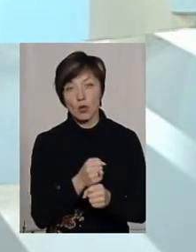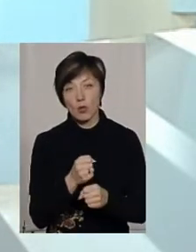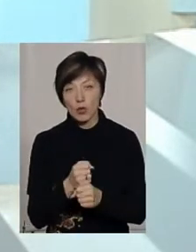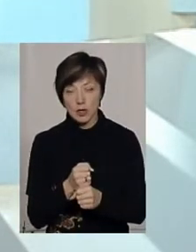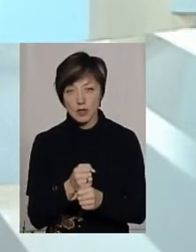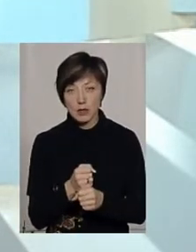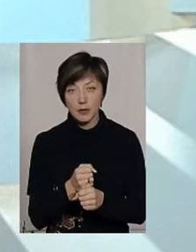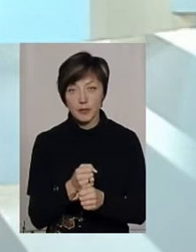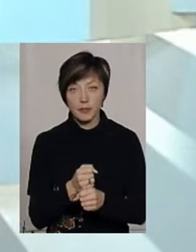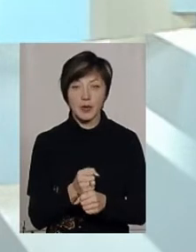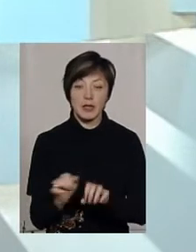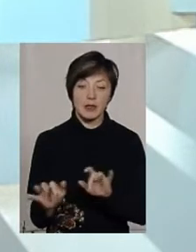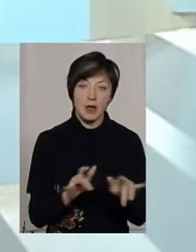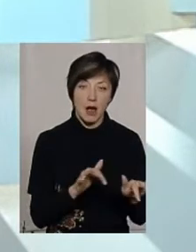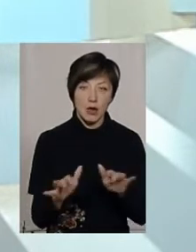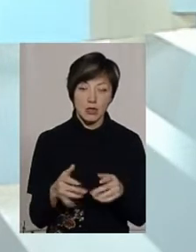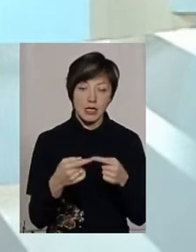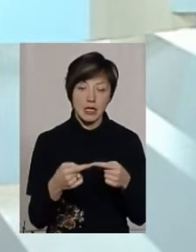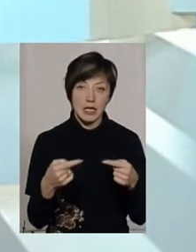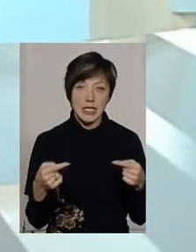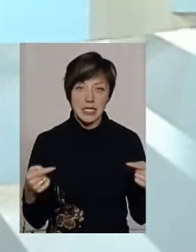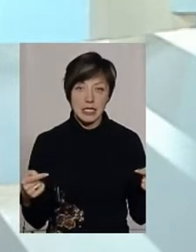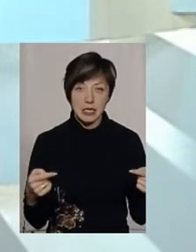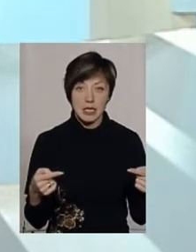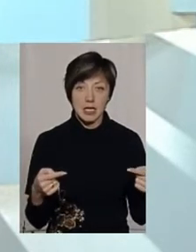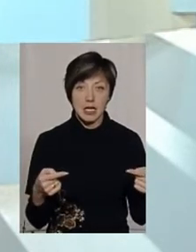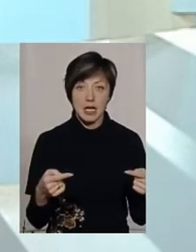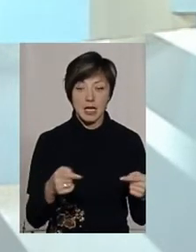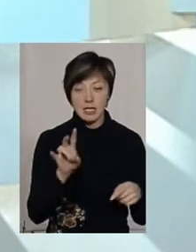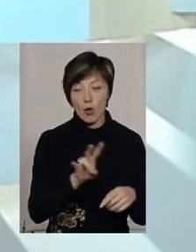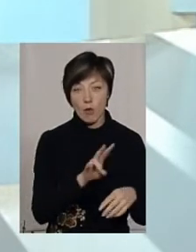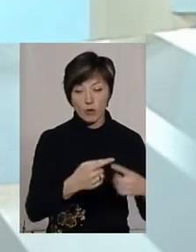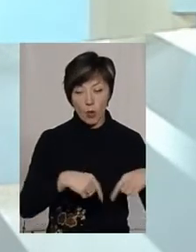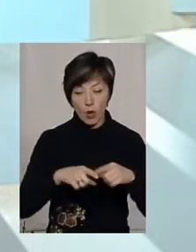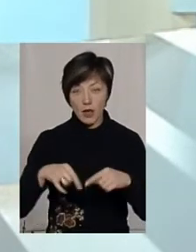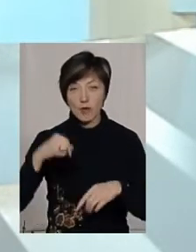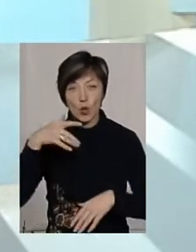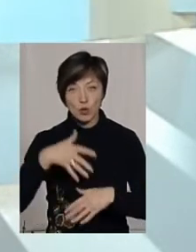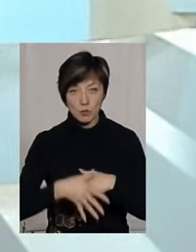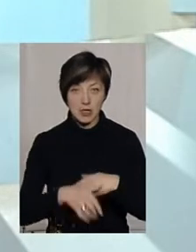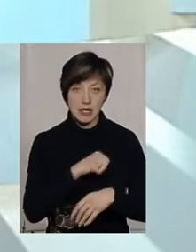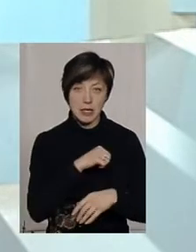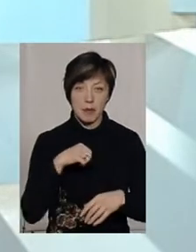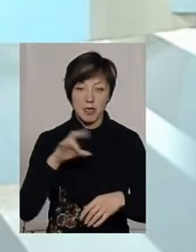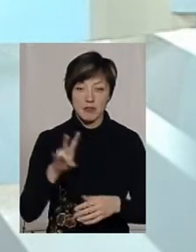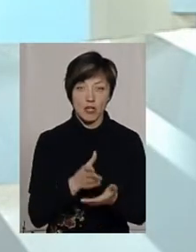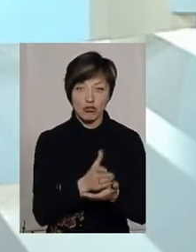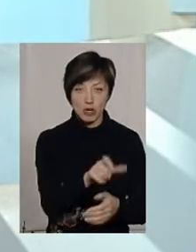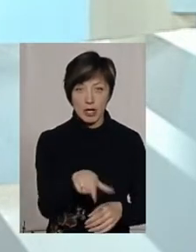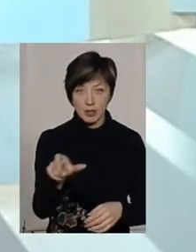роботи, діяльності різних церковних органів і розуміння самих